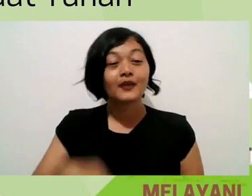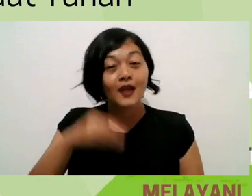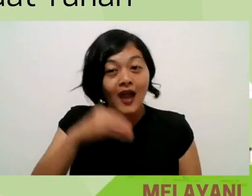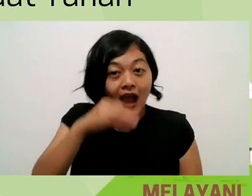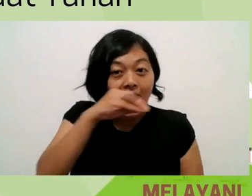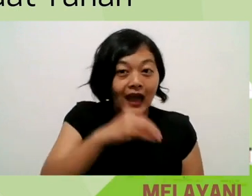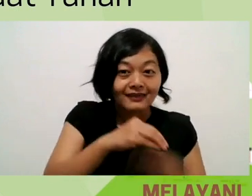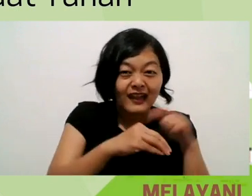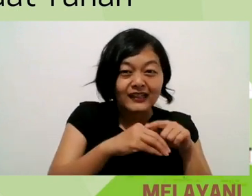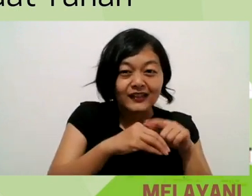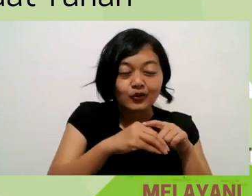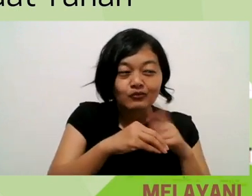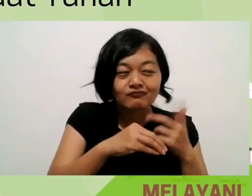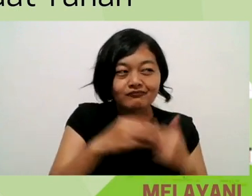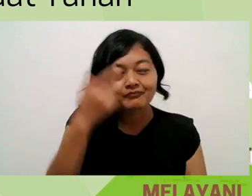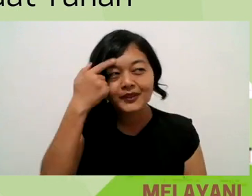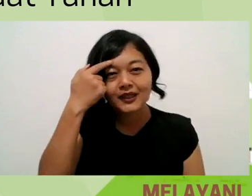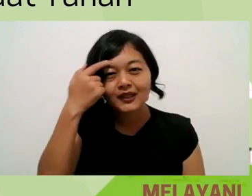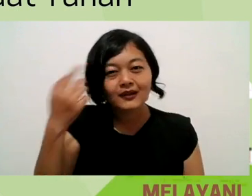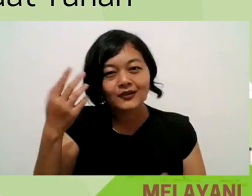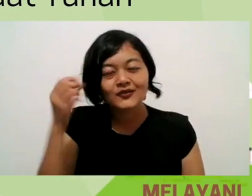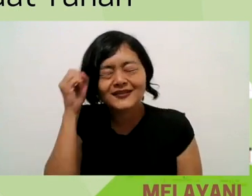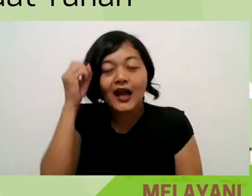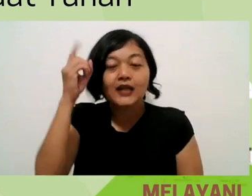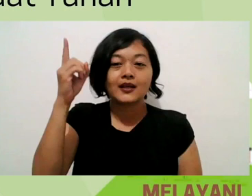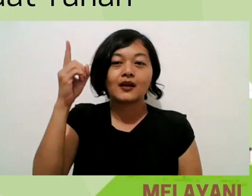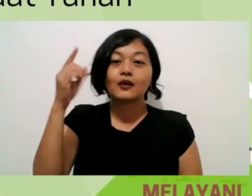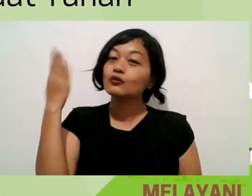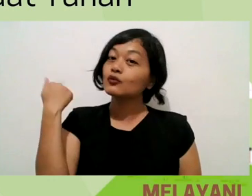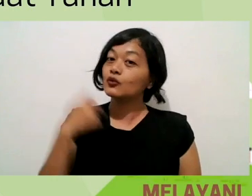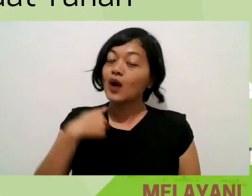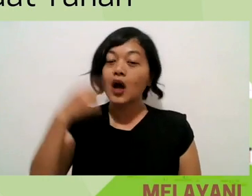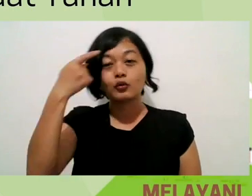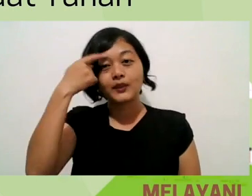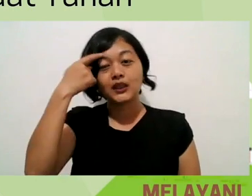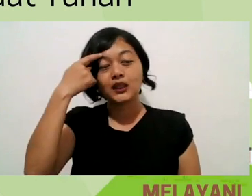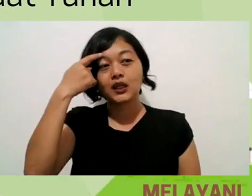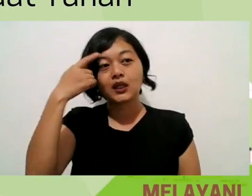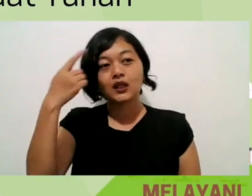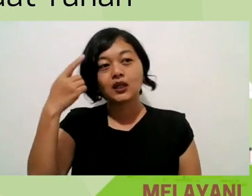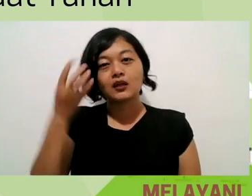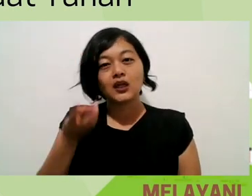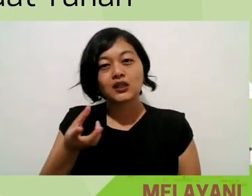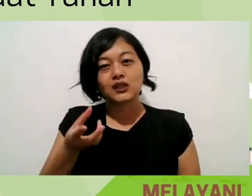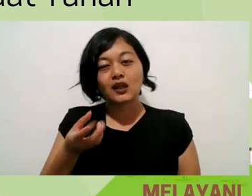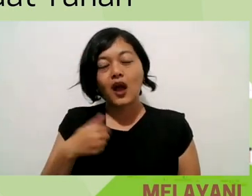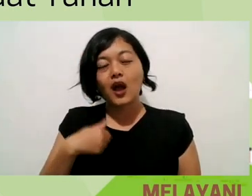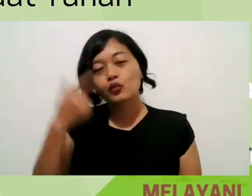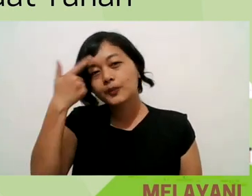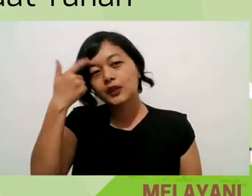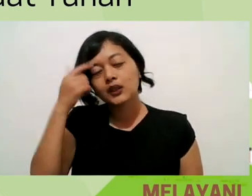Begitu sering kita ini seperti katak kecil itu. Kita telah terkungkung dalam sumur kecil kita